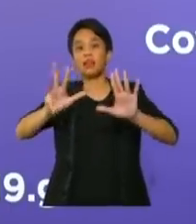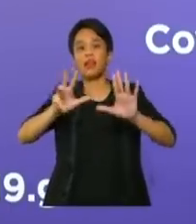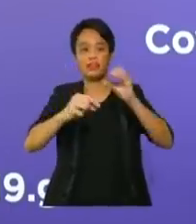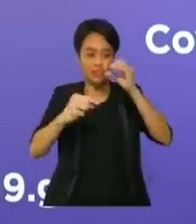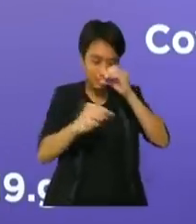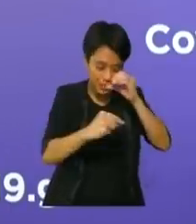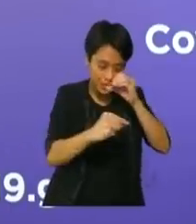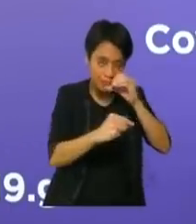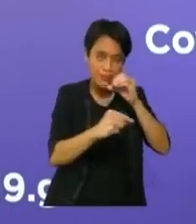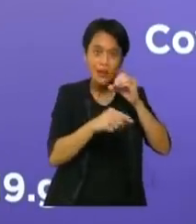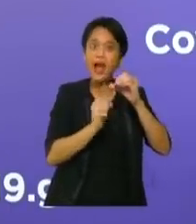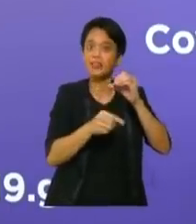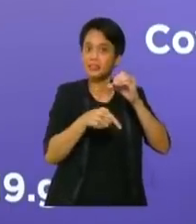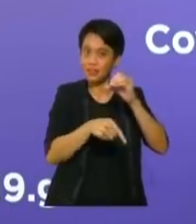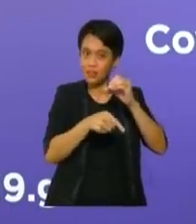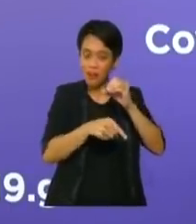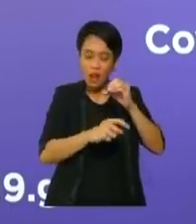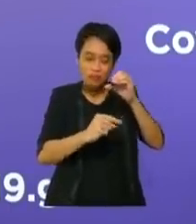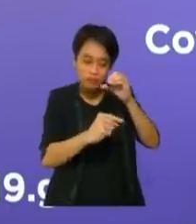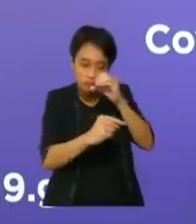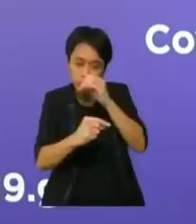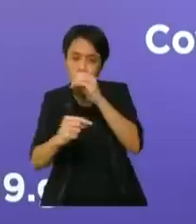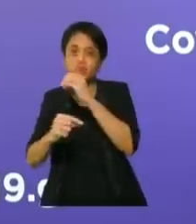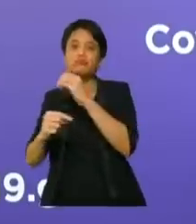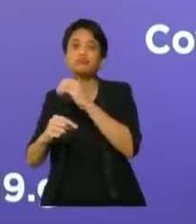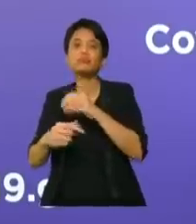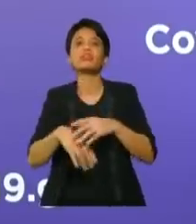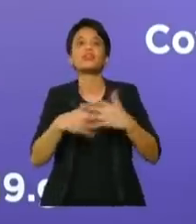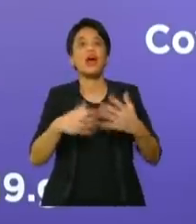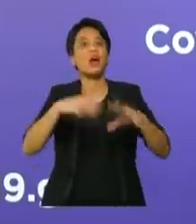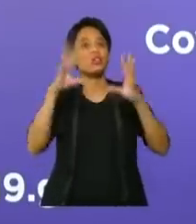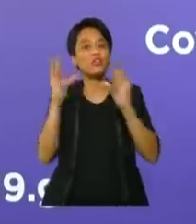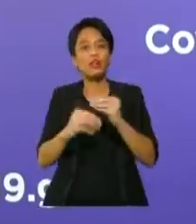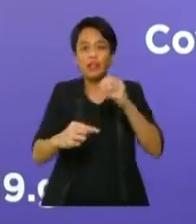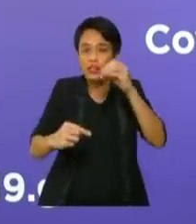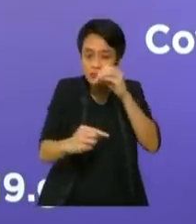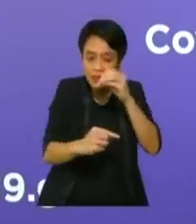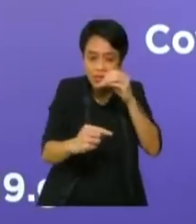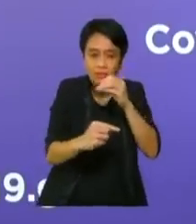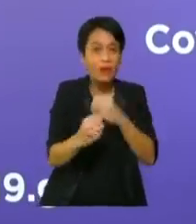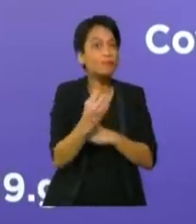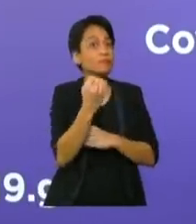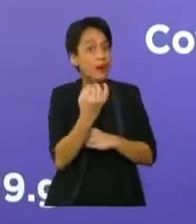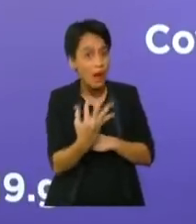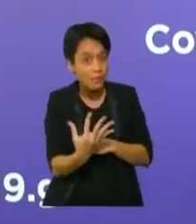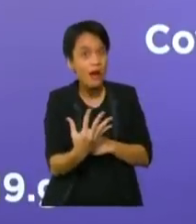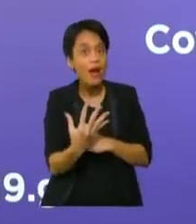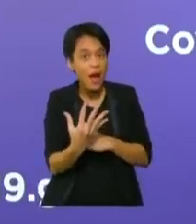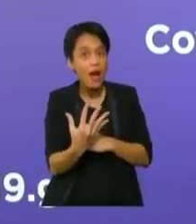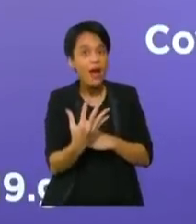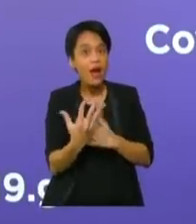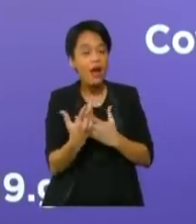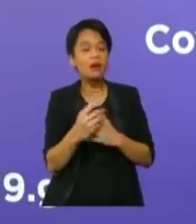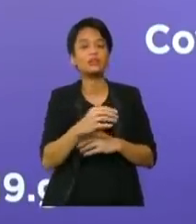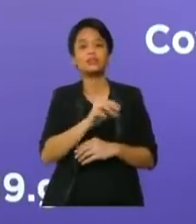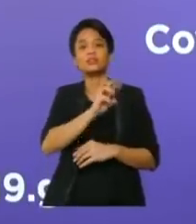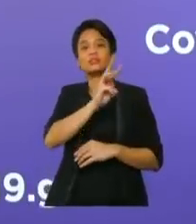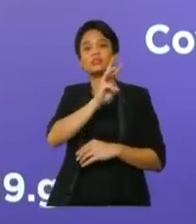spesimen. Ini kita lakukan sehingga kemudian total spesimen yang telah kita laksanakan pemeriksaan